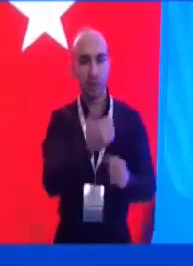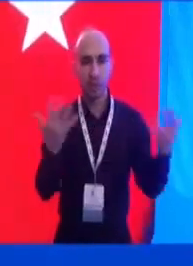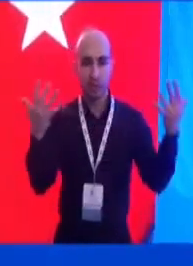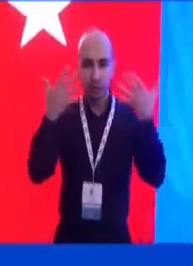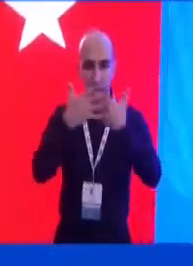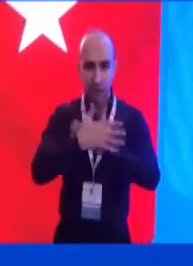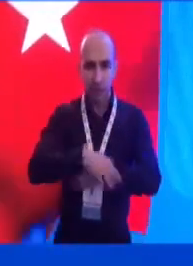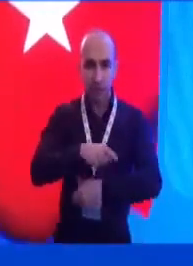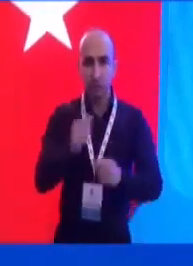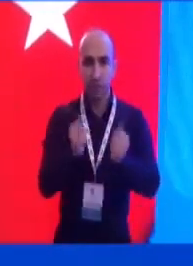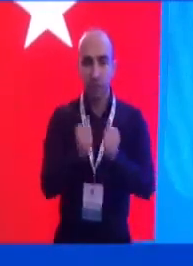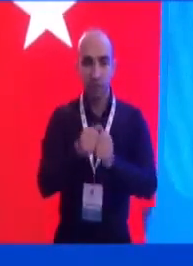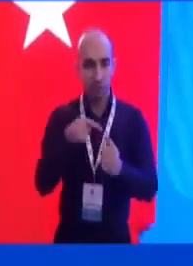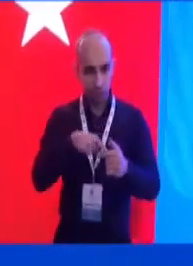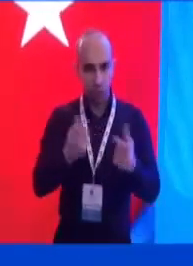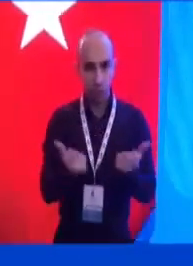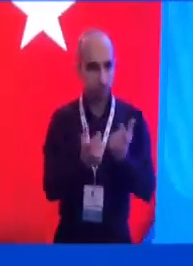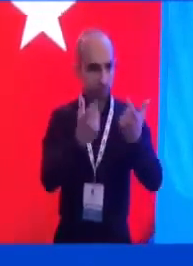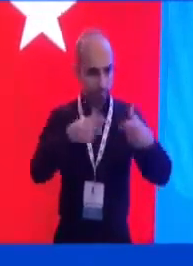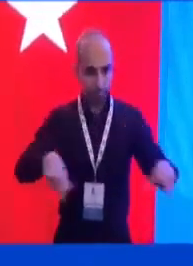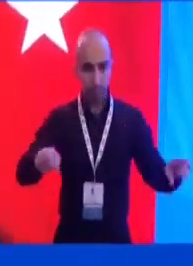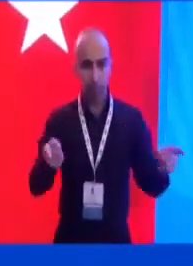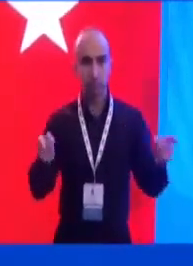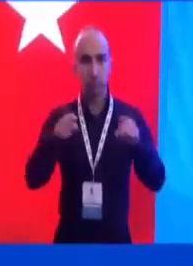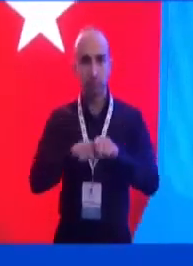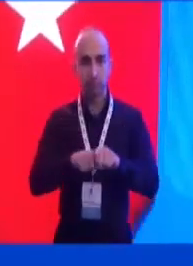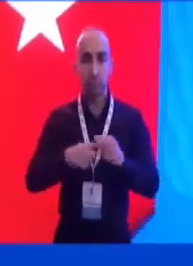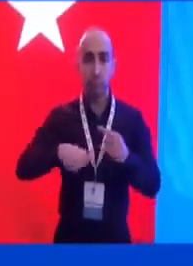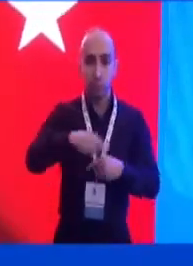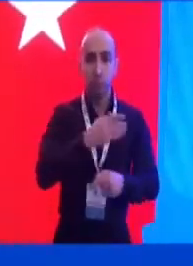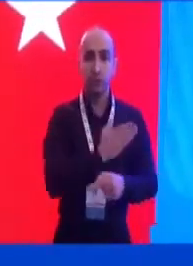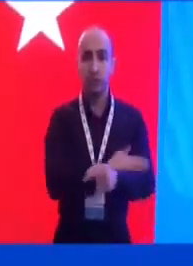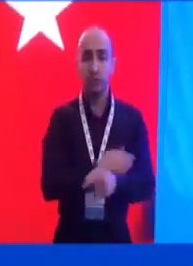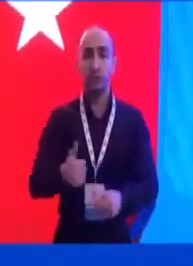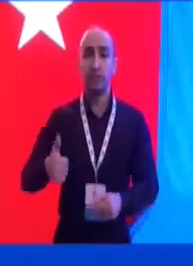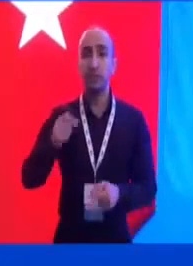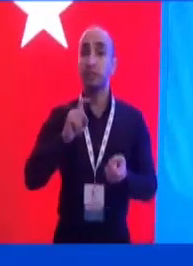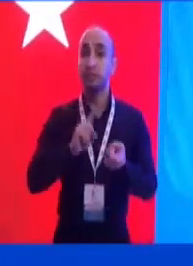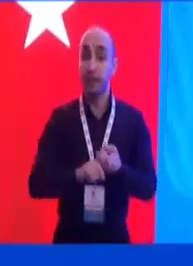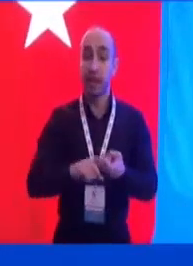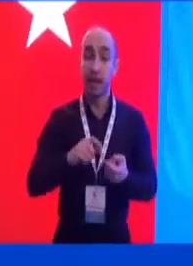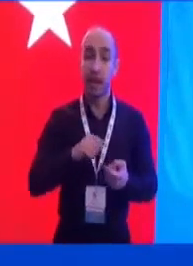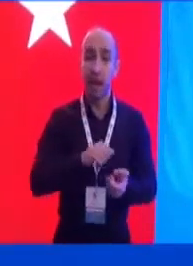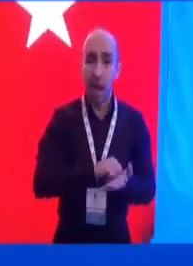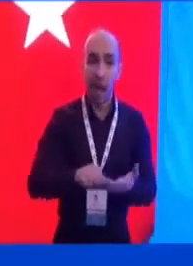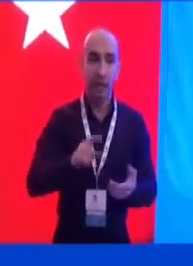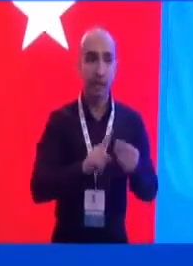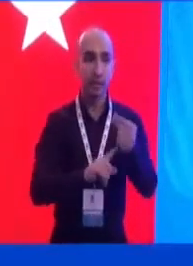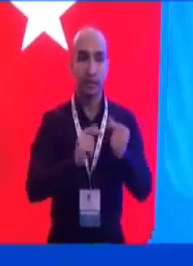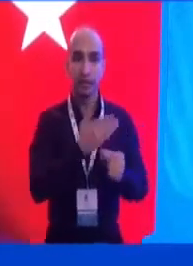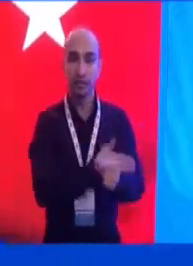hep beraber bu salondaydık. Ve bütün il başkanlarımızın ve her ildeki kadın